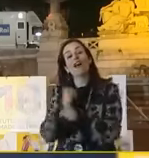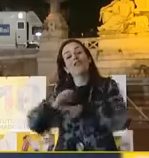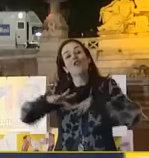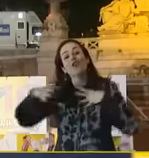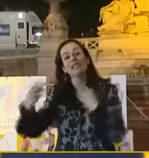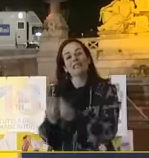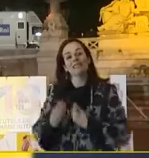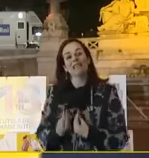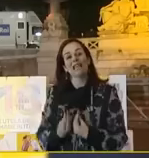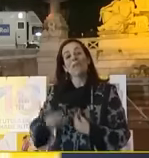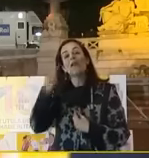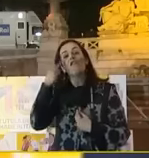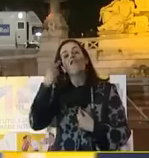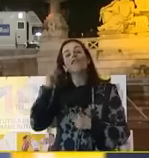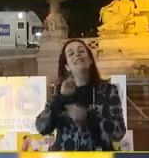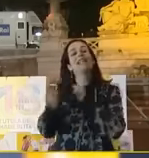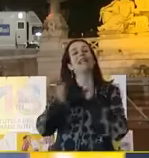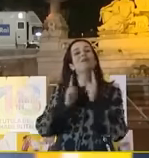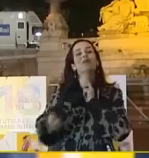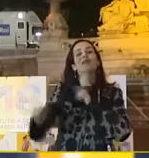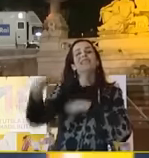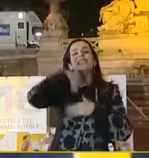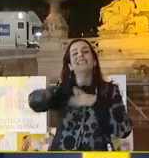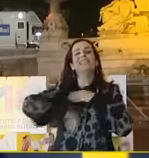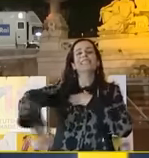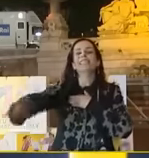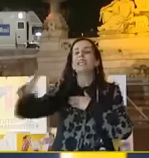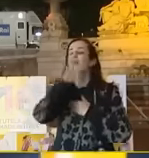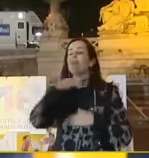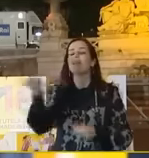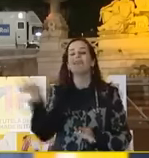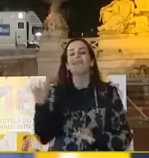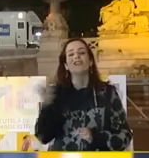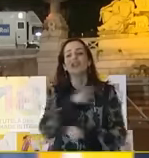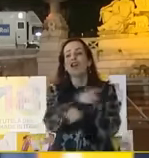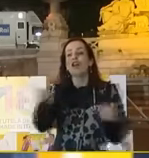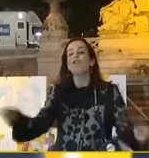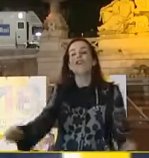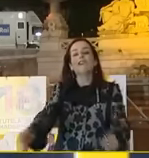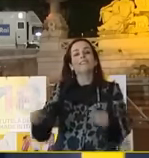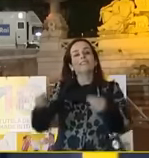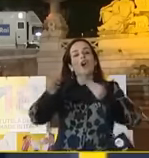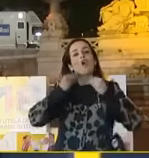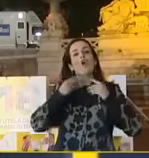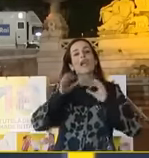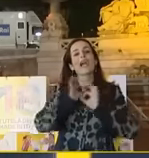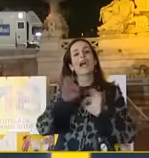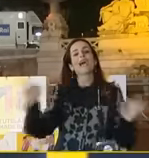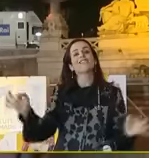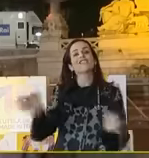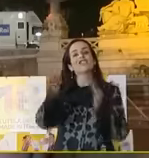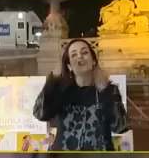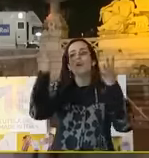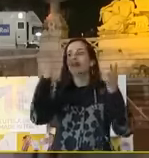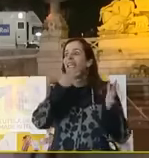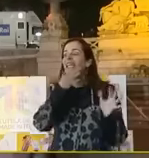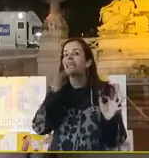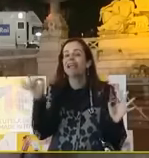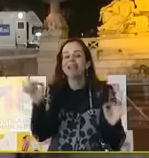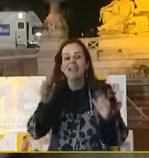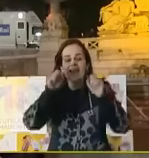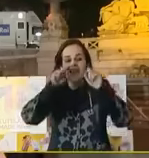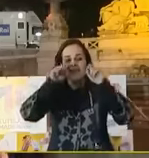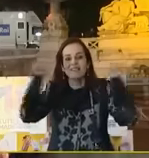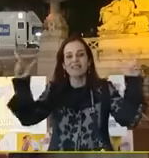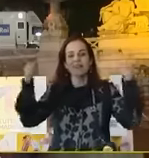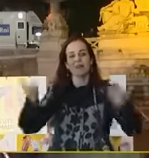è meraviglioso, mi avete dato un'opportunità incredibile, incredibile. E grazie a voi che